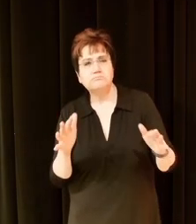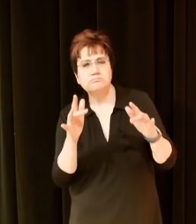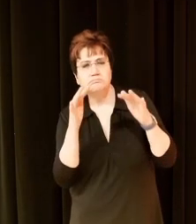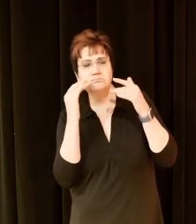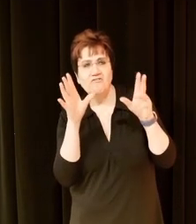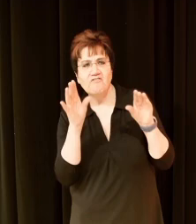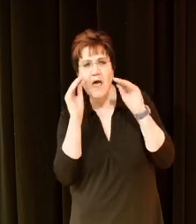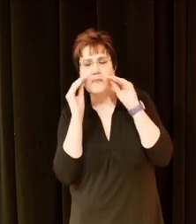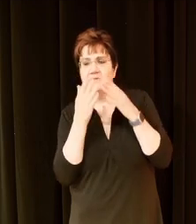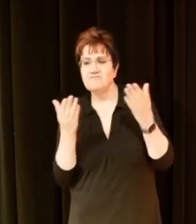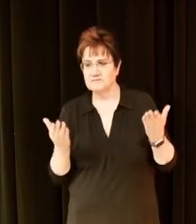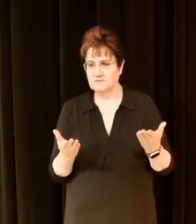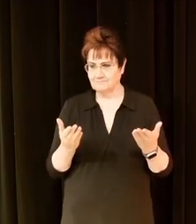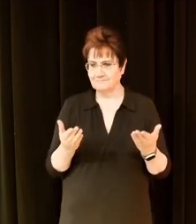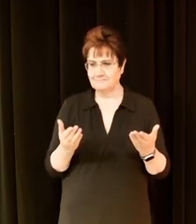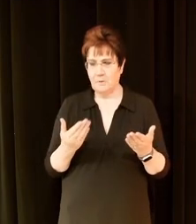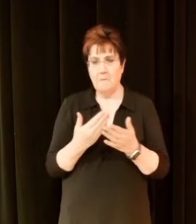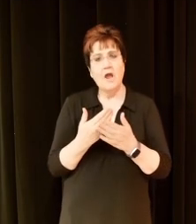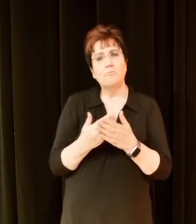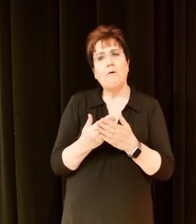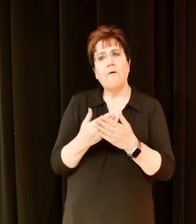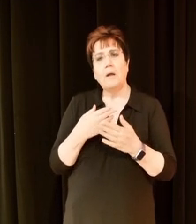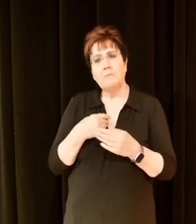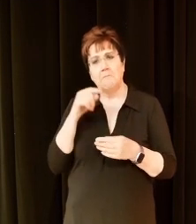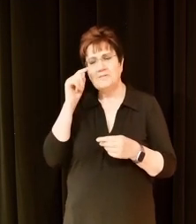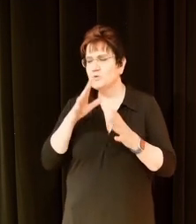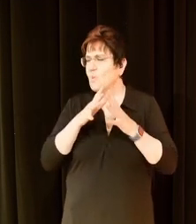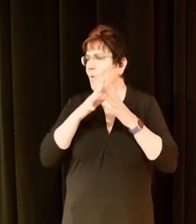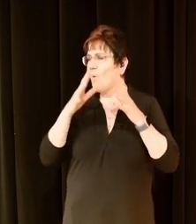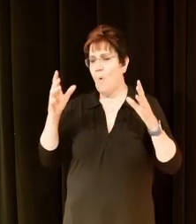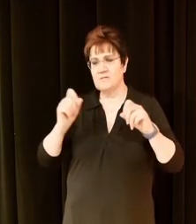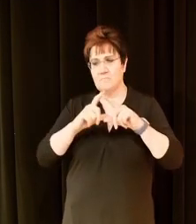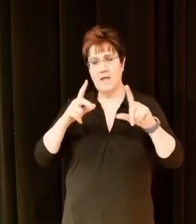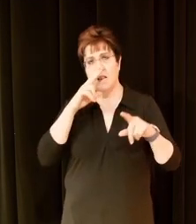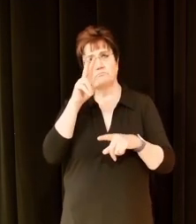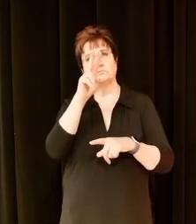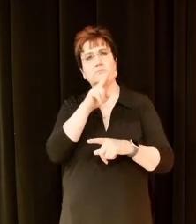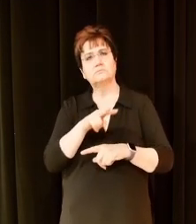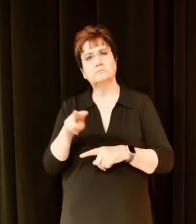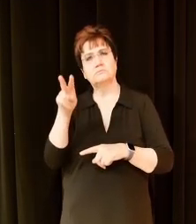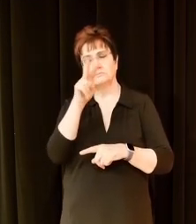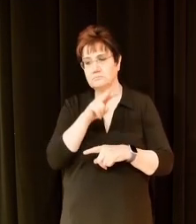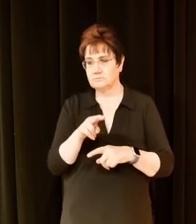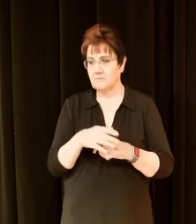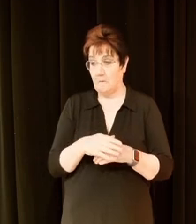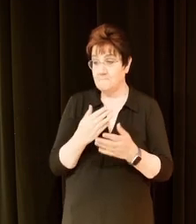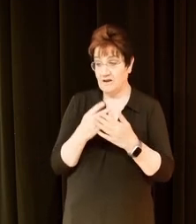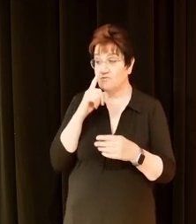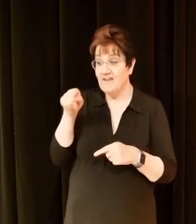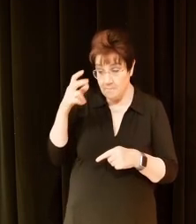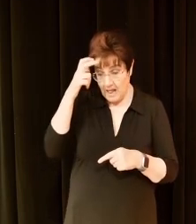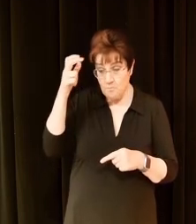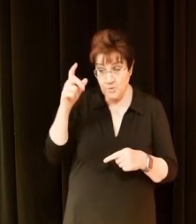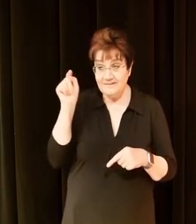und darum geht es. Was nehme ich wahr, wenn ich mir dieses große Bild, und wenn Sie mal in München sind, für dich lohnt es